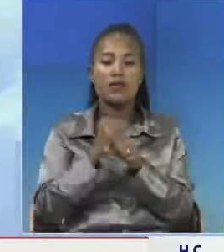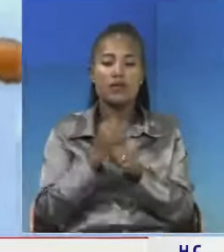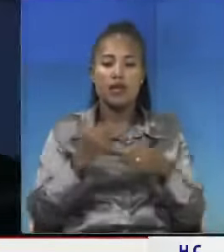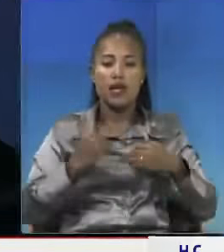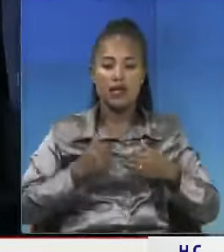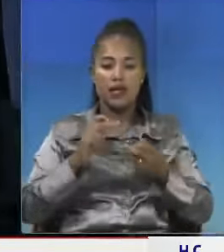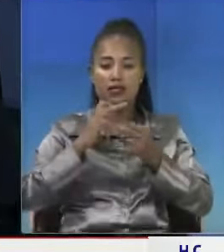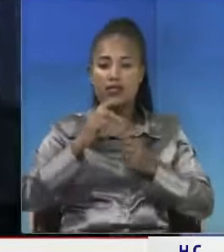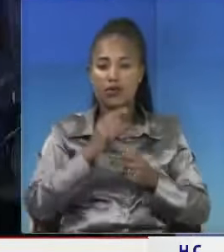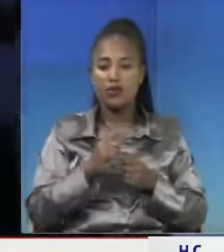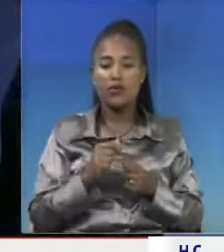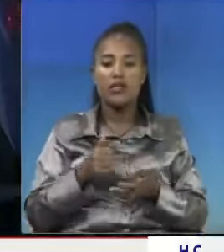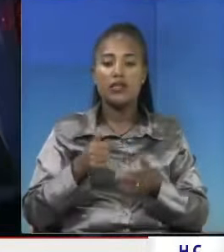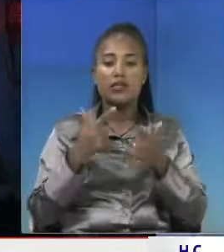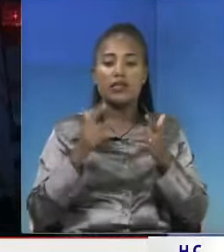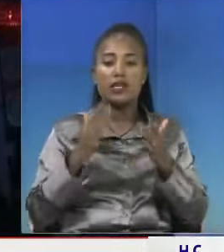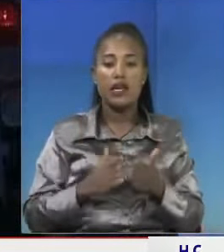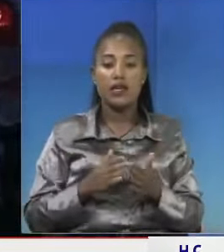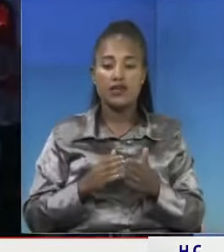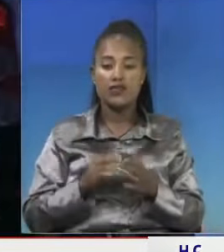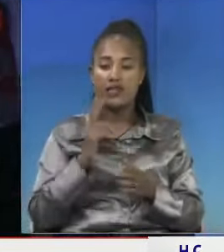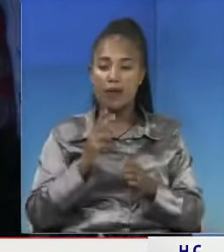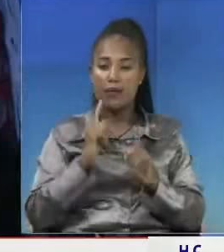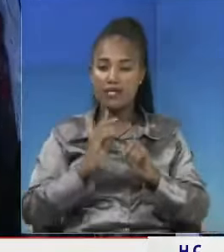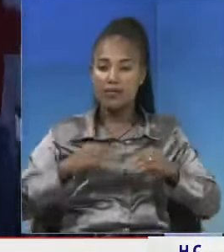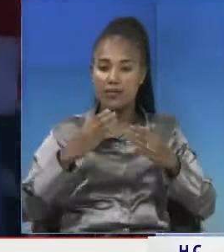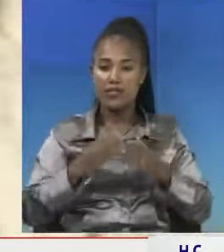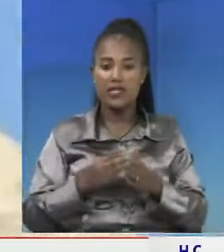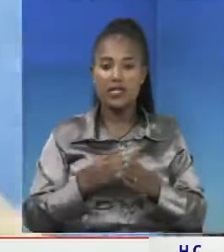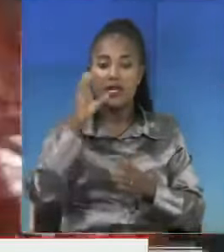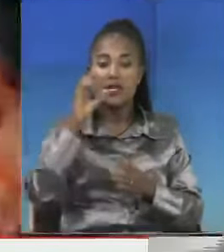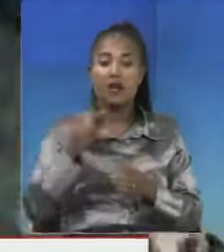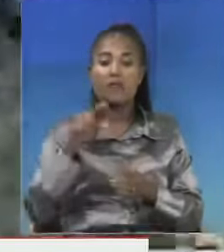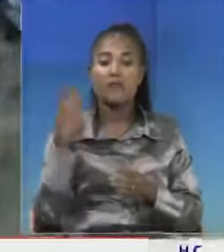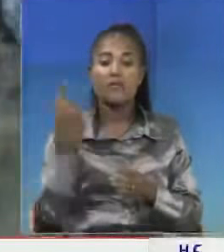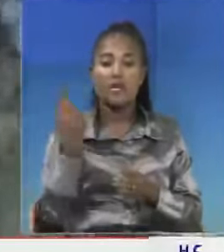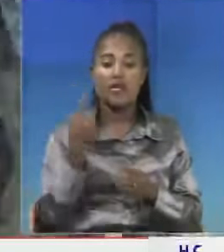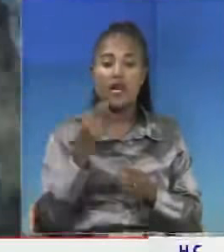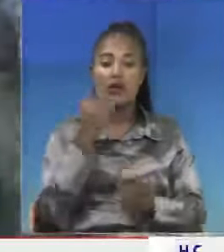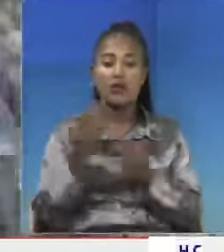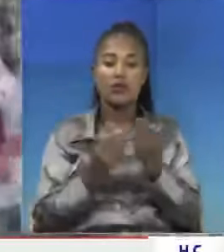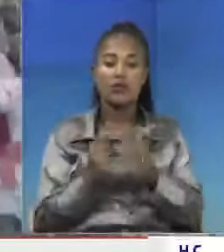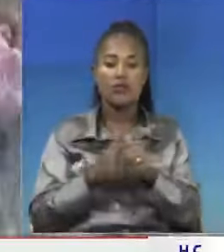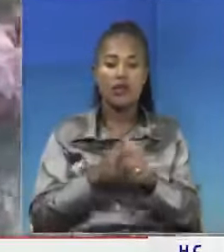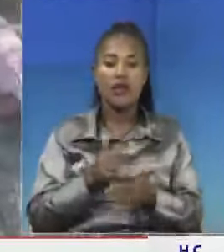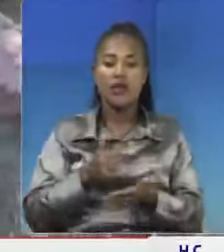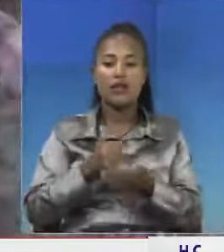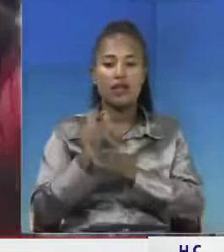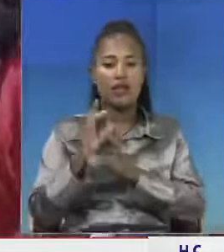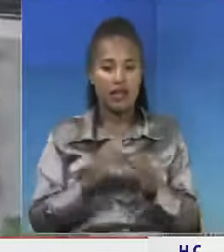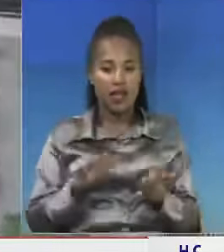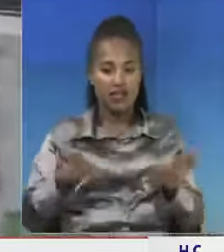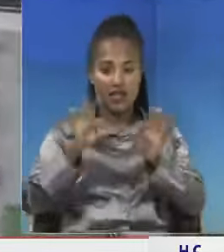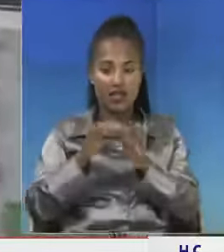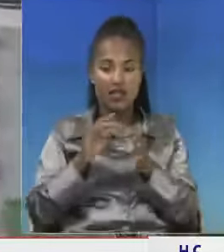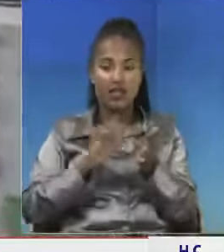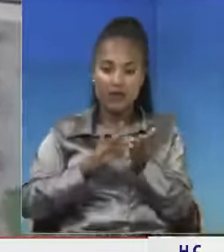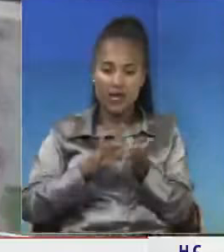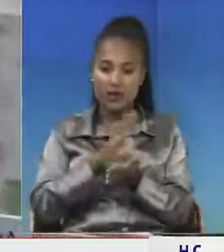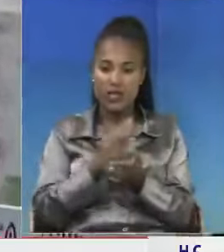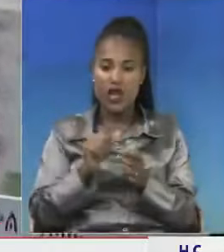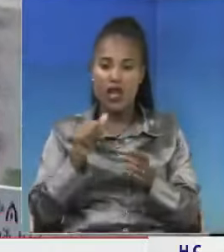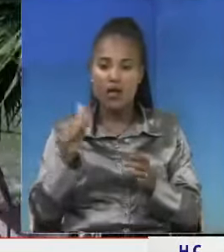ያለ ድርጅት ነው። ለድንገተኛ አደጋዎች ፈጣን ምላሽ በመስጠት የአምቡላንስ አገልግሎትና የመጀመሪያ ሕክምና እርዳታ ያደርጋል። አስፈላጊ